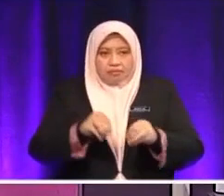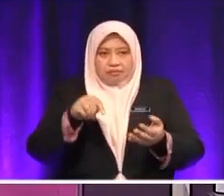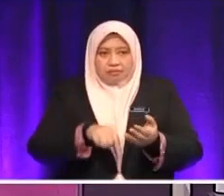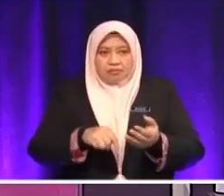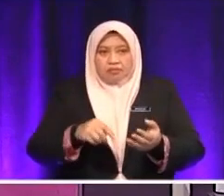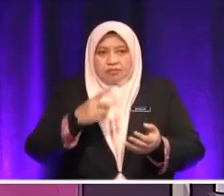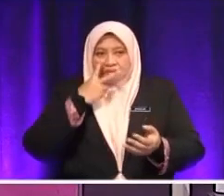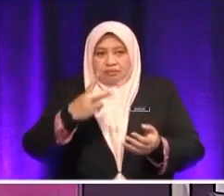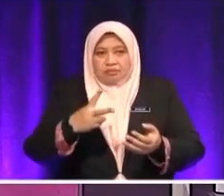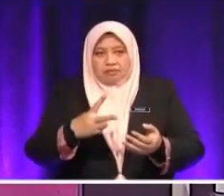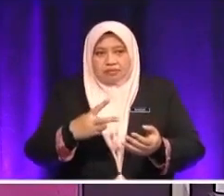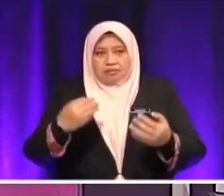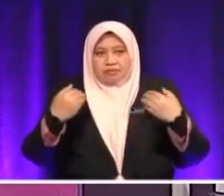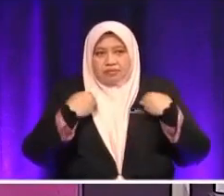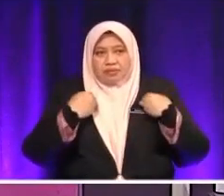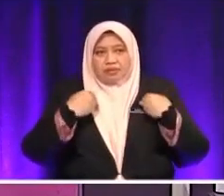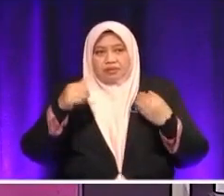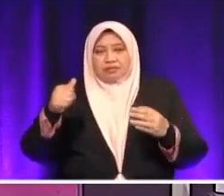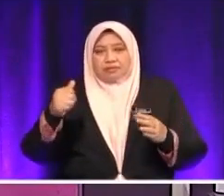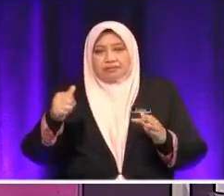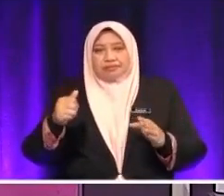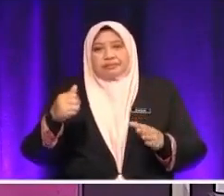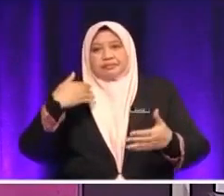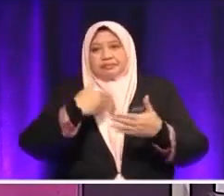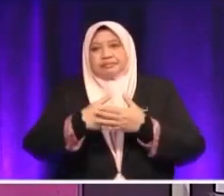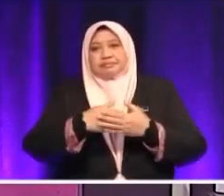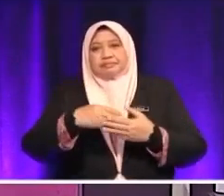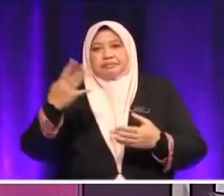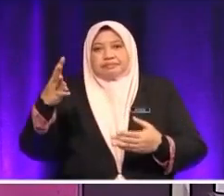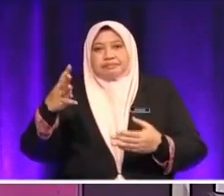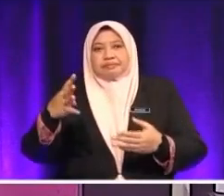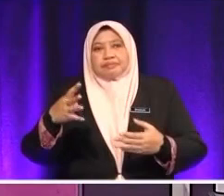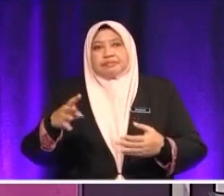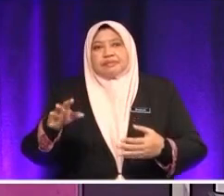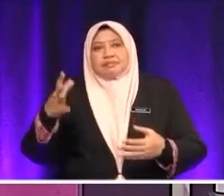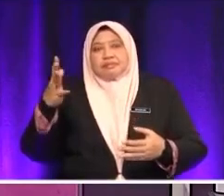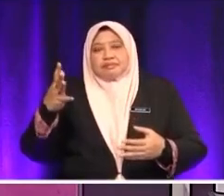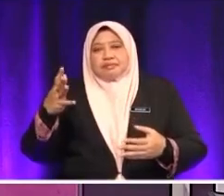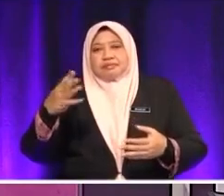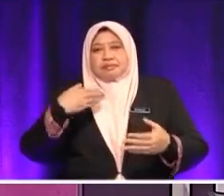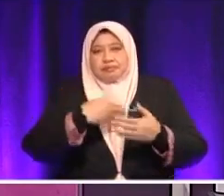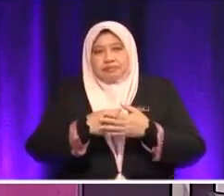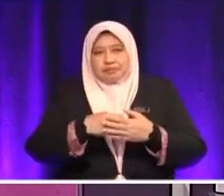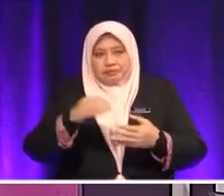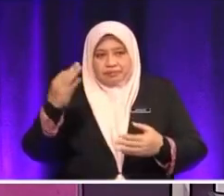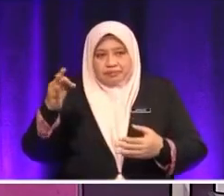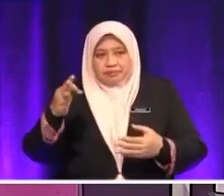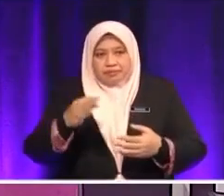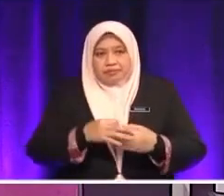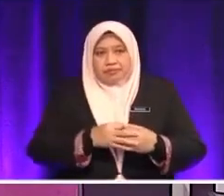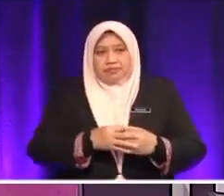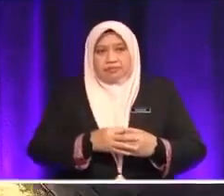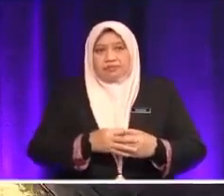kita ada 10 hingga 14 15 hingga 19 dan kalau kita imbas semula